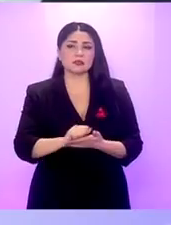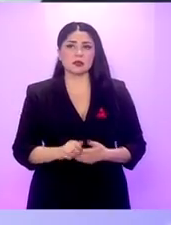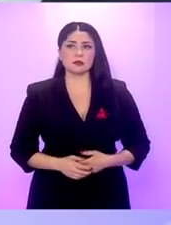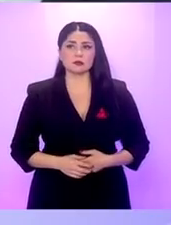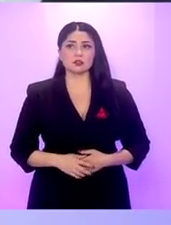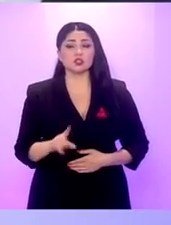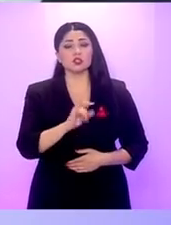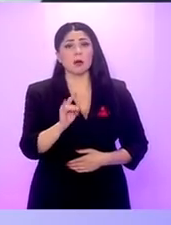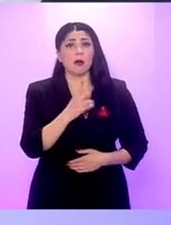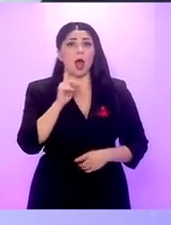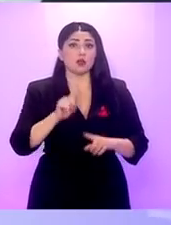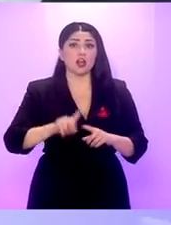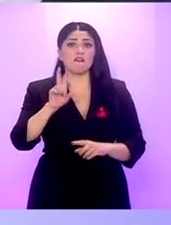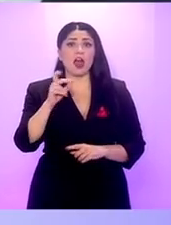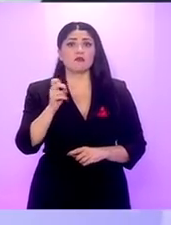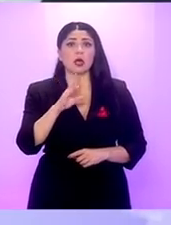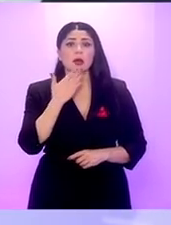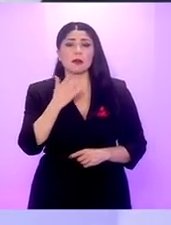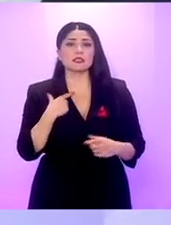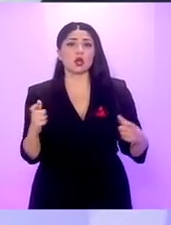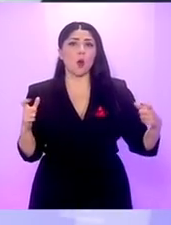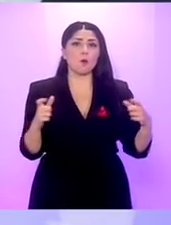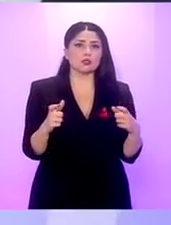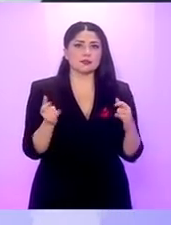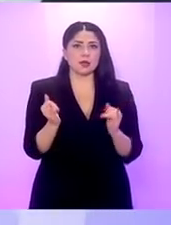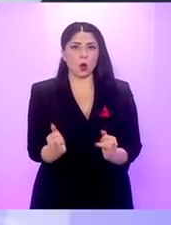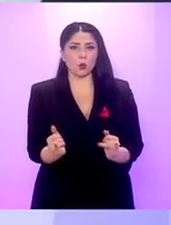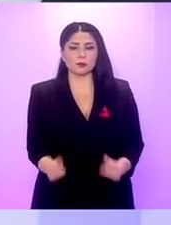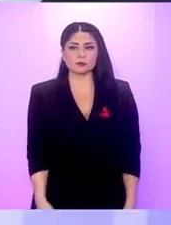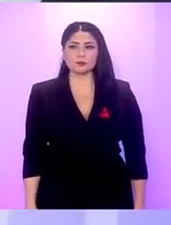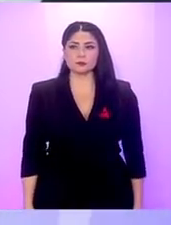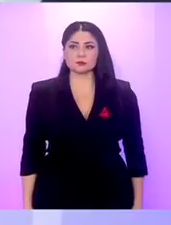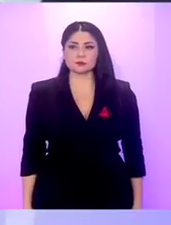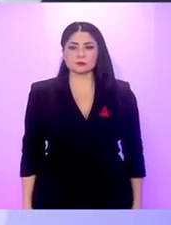Și avem un Vlad Voiculescu care evident a intrat în opoziție în acest moment și a